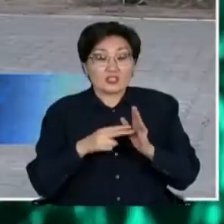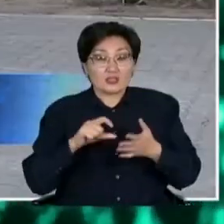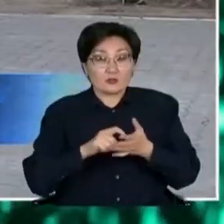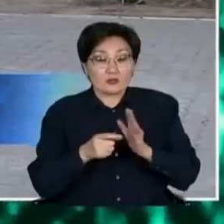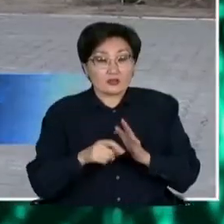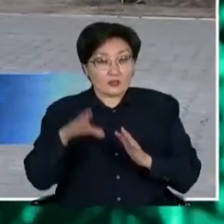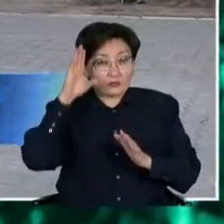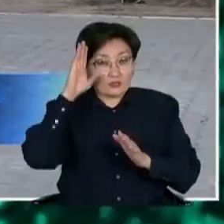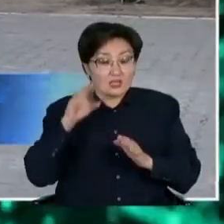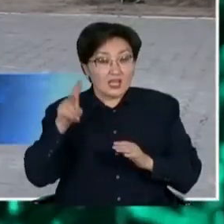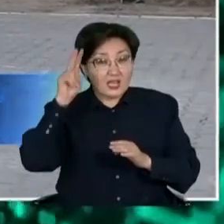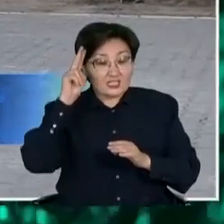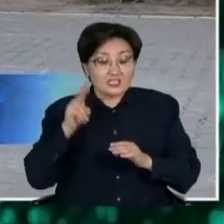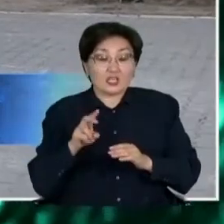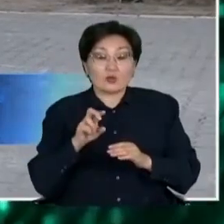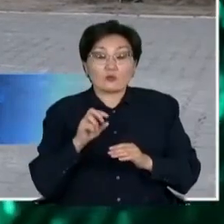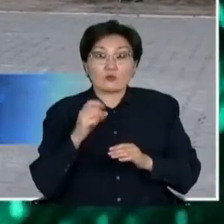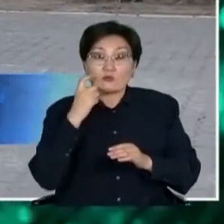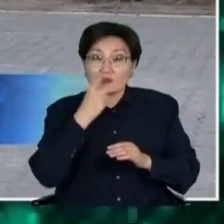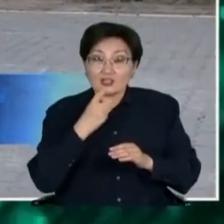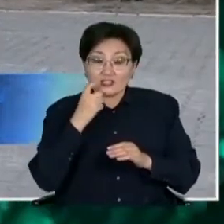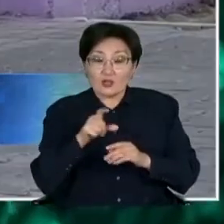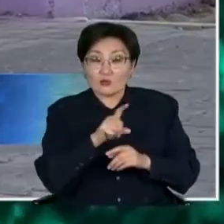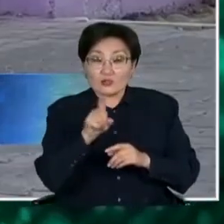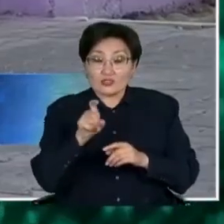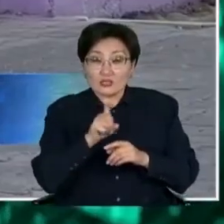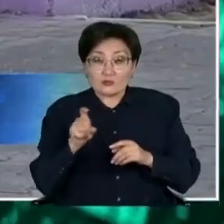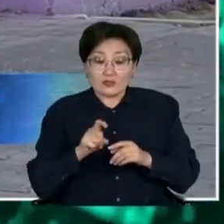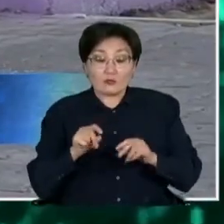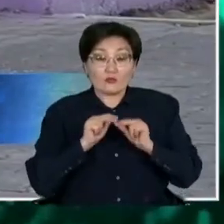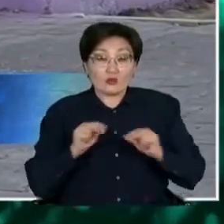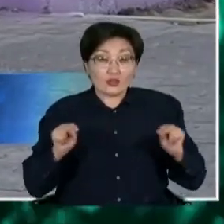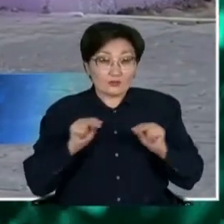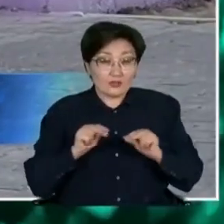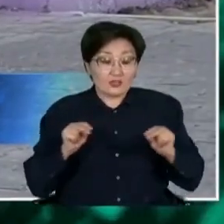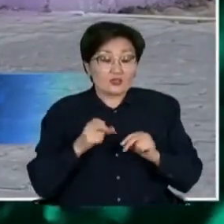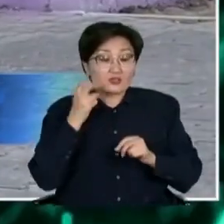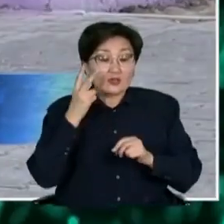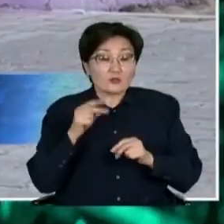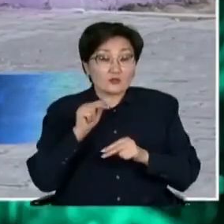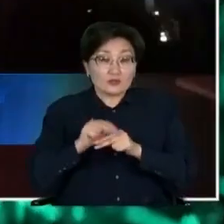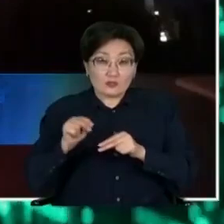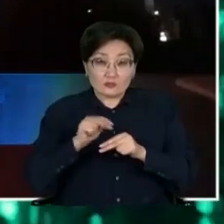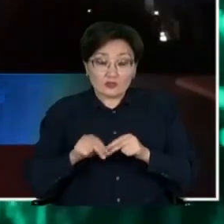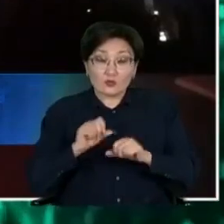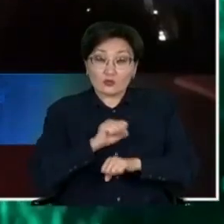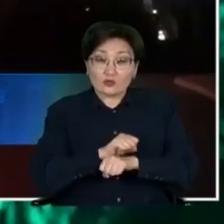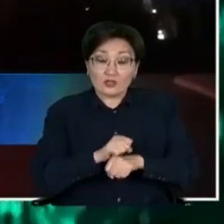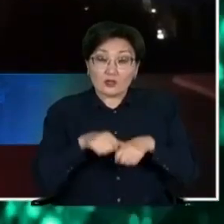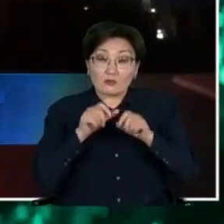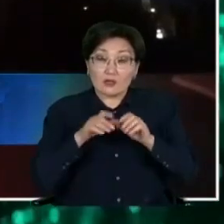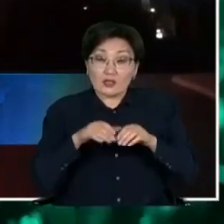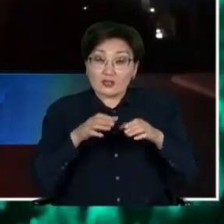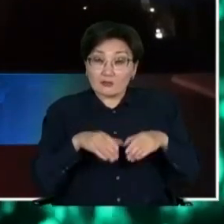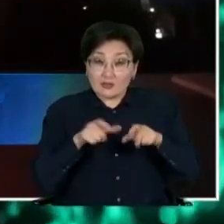спрейін себуі себеп. Салдарынан мұғалімдер түскі ауысымдағы сабақты тоқтатып, оқушыларды эвакуациялауға мәжбүр болған. Ал